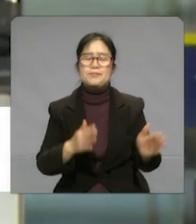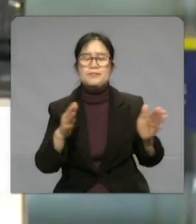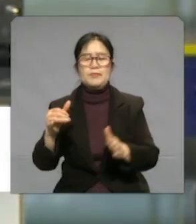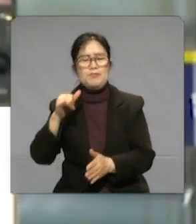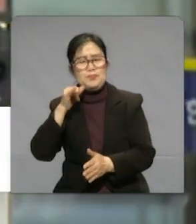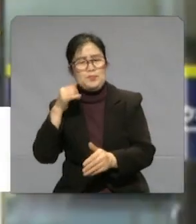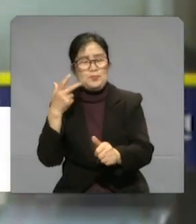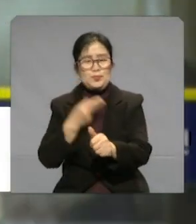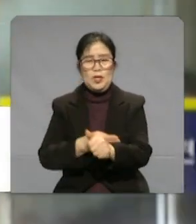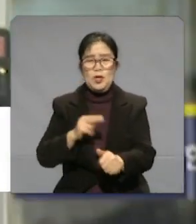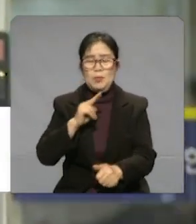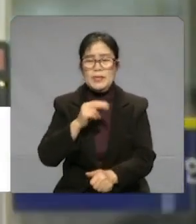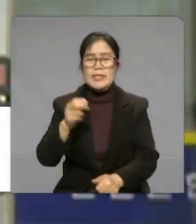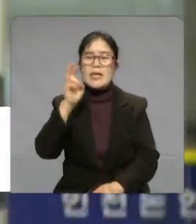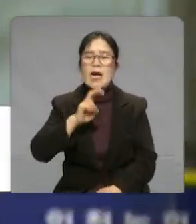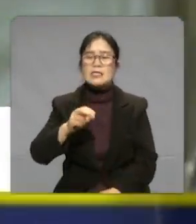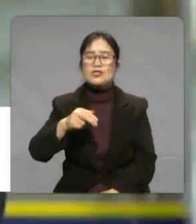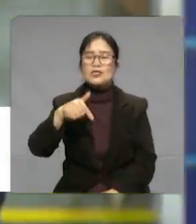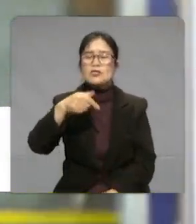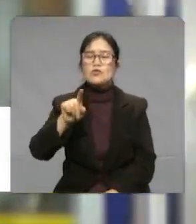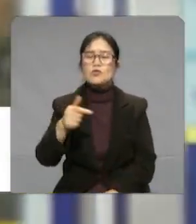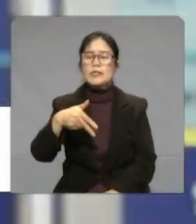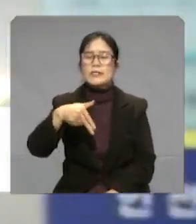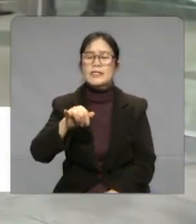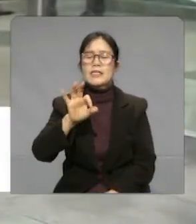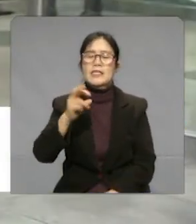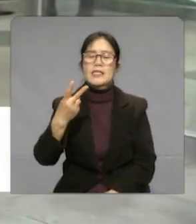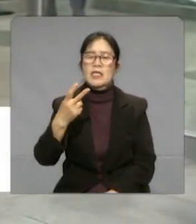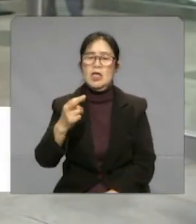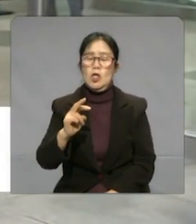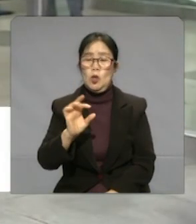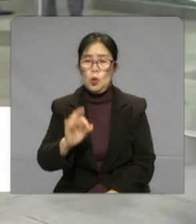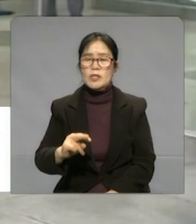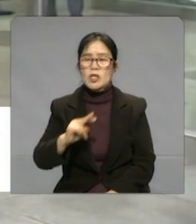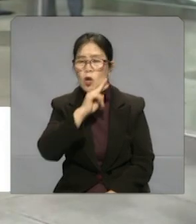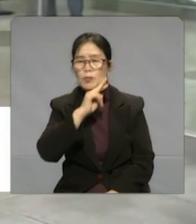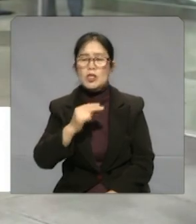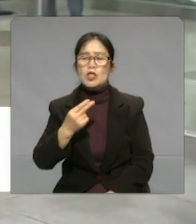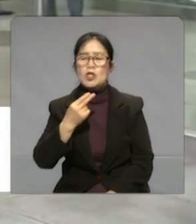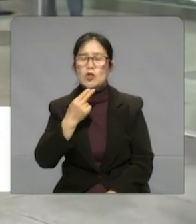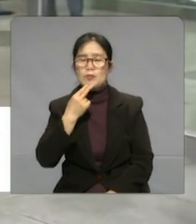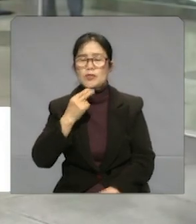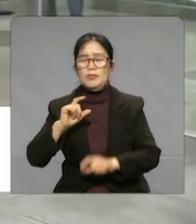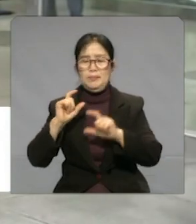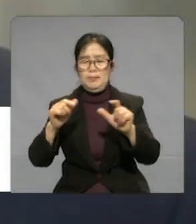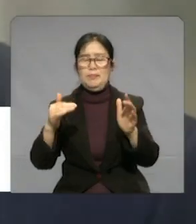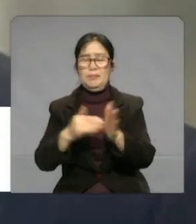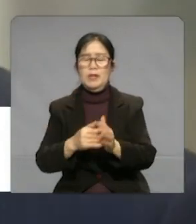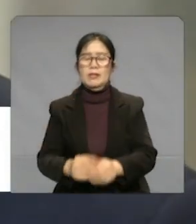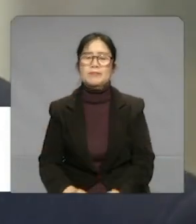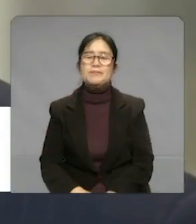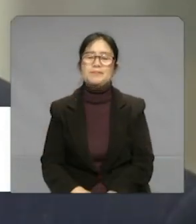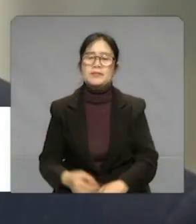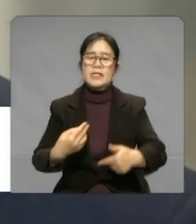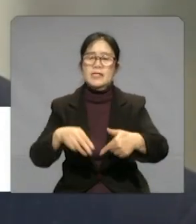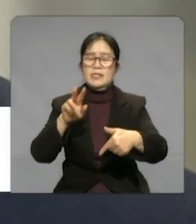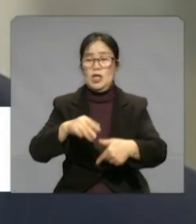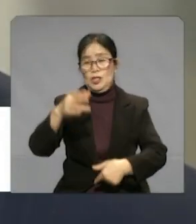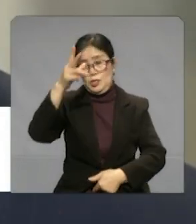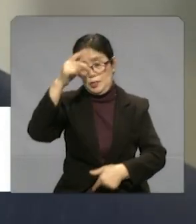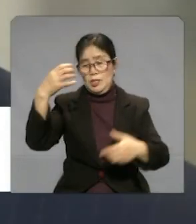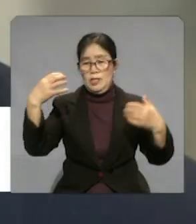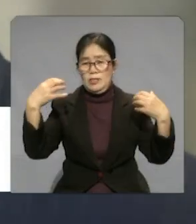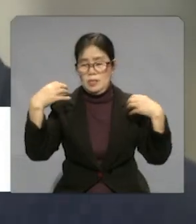마약 투약 혐의를 받고 있는 가수 지드래곤 권지용 씨가 혐의 없음으로 불송치될 예정입니다. 인천경찰청